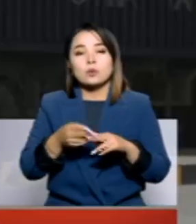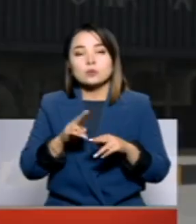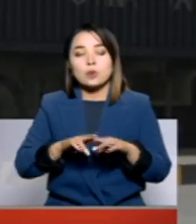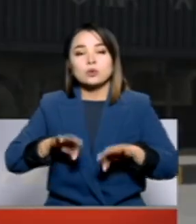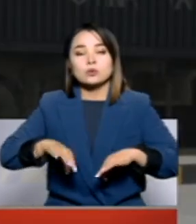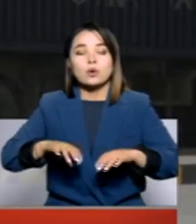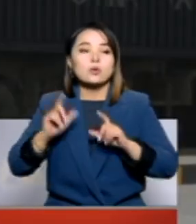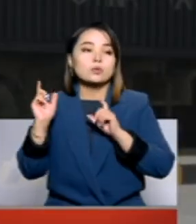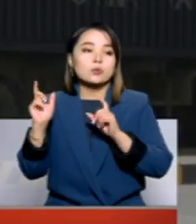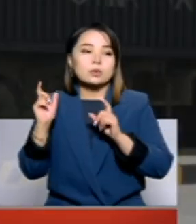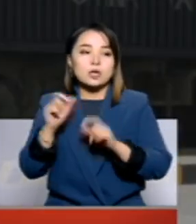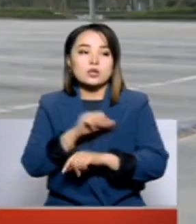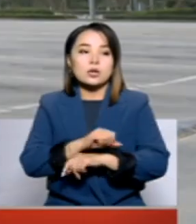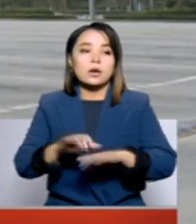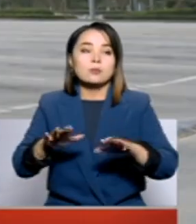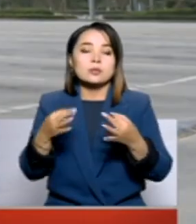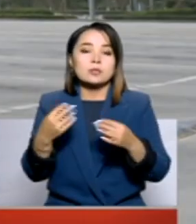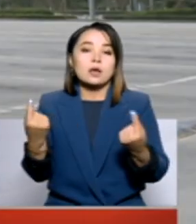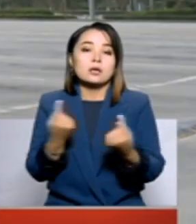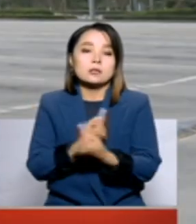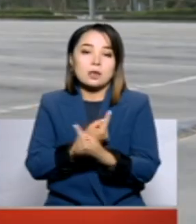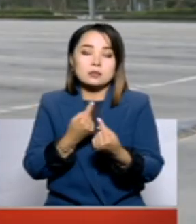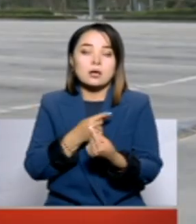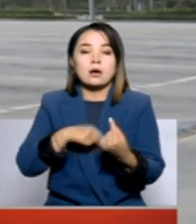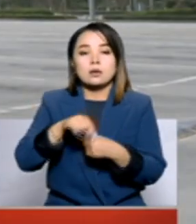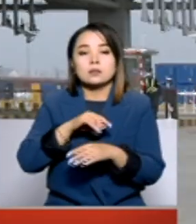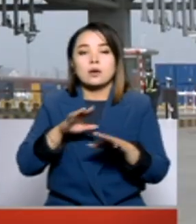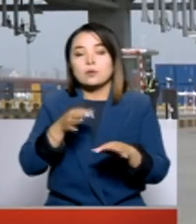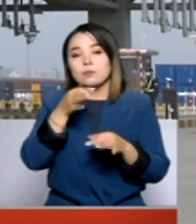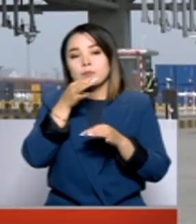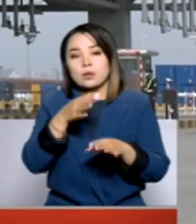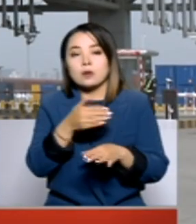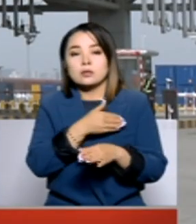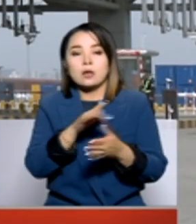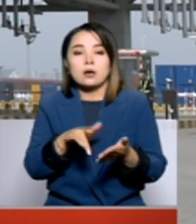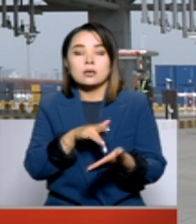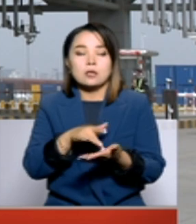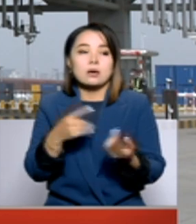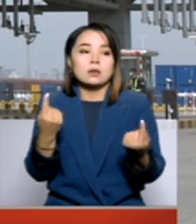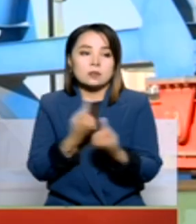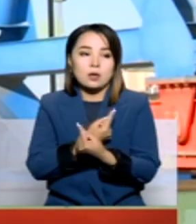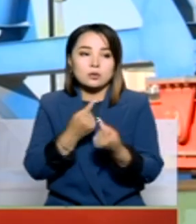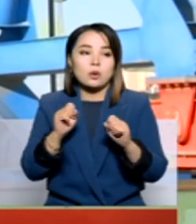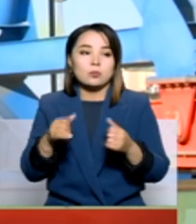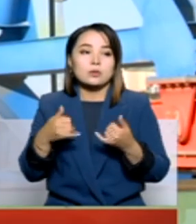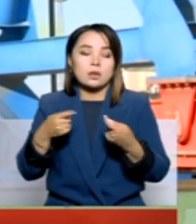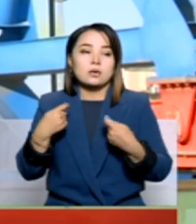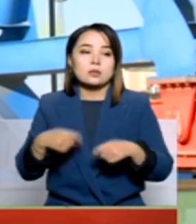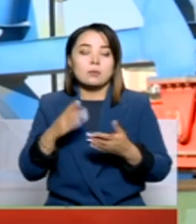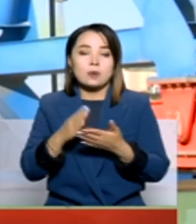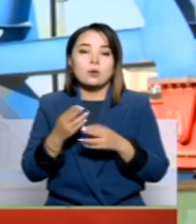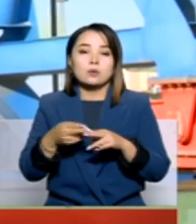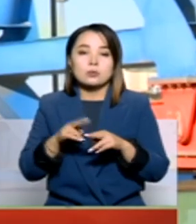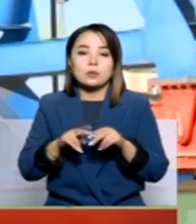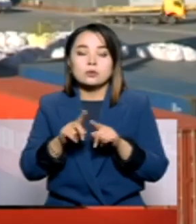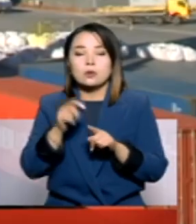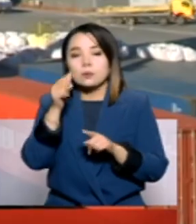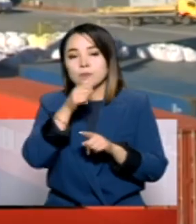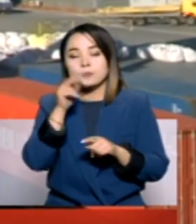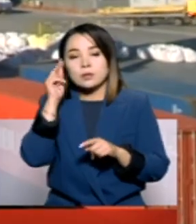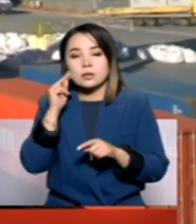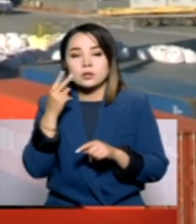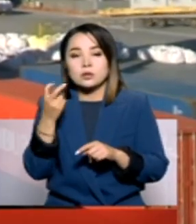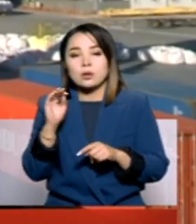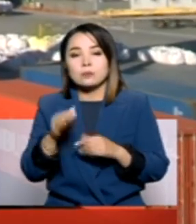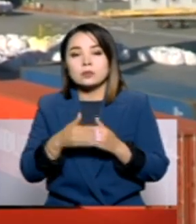жүк көліктерінің шекарадан емін еркін өтіп, кәсіпкерлерге кез келген қала арқылы сауда жасауына мүмкіндік берілмек. Осылайша биыл Қытайға 200